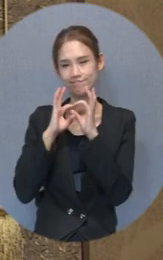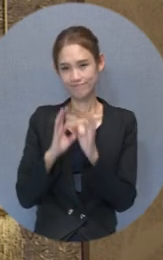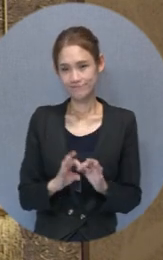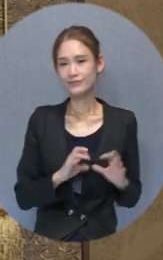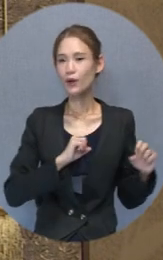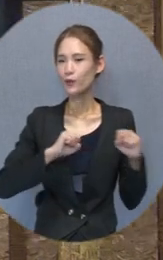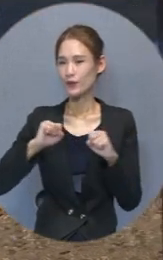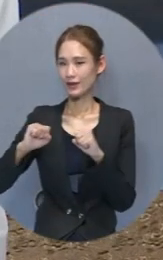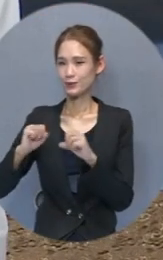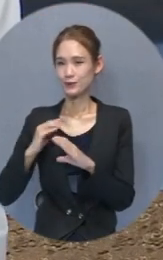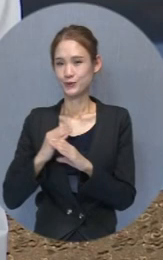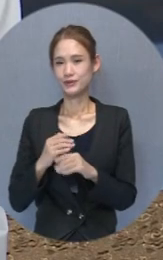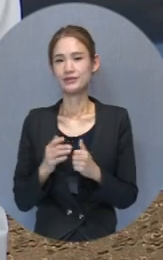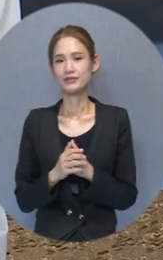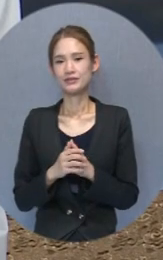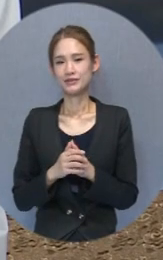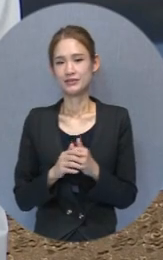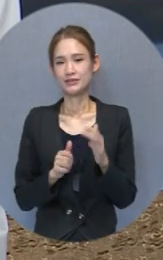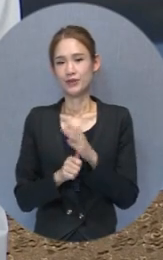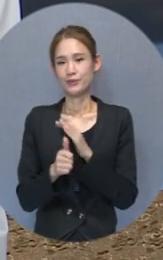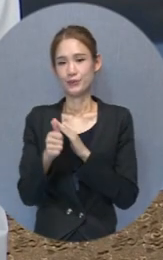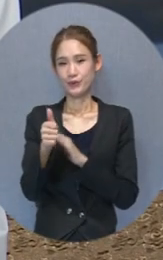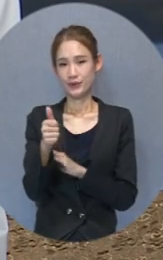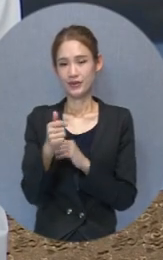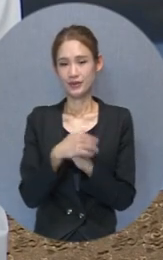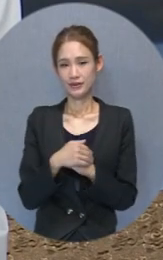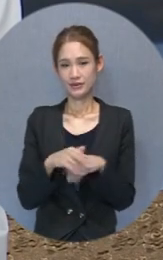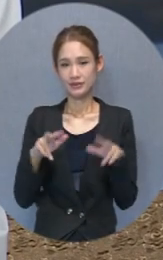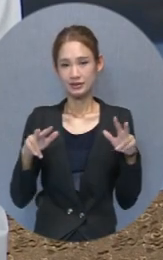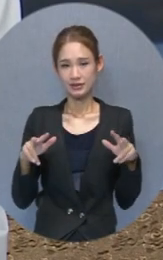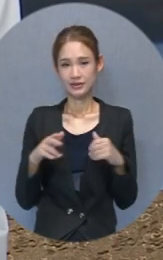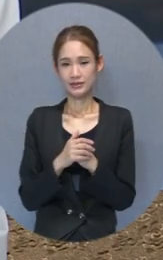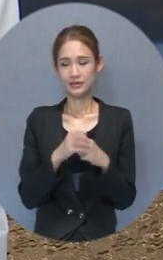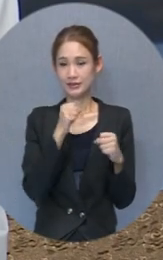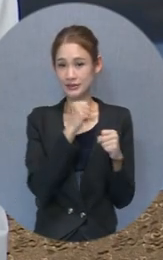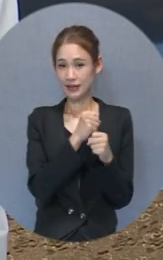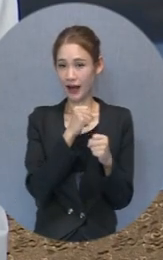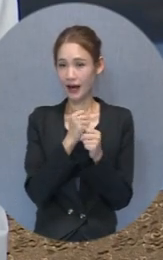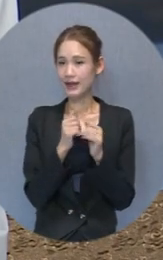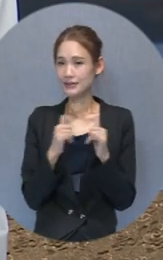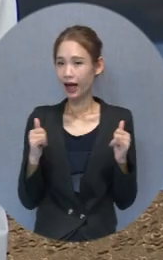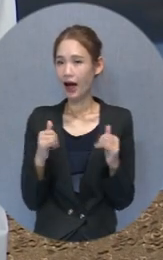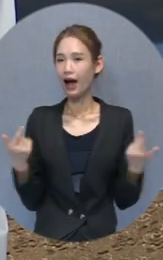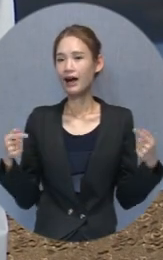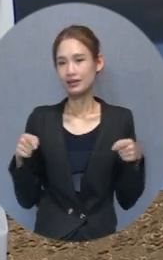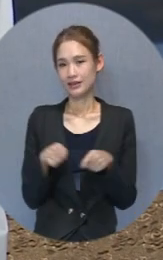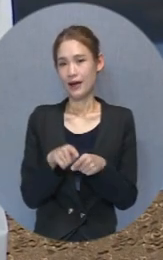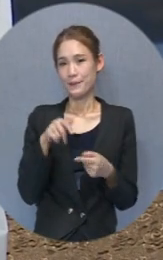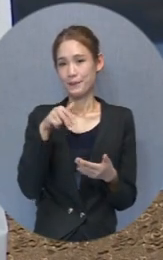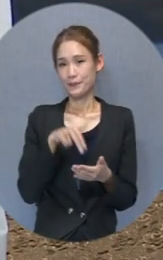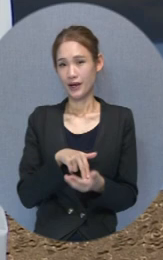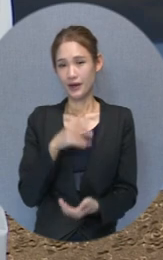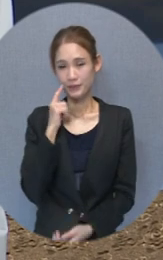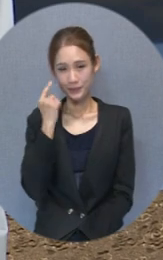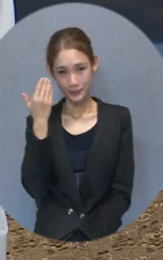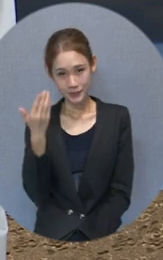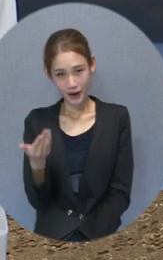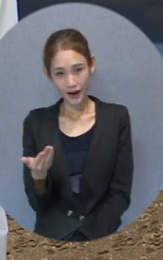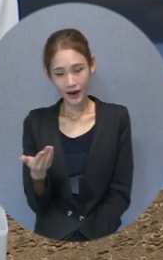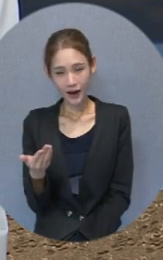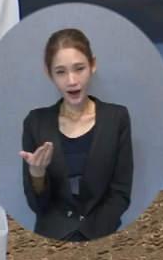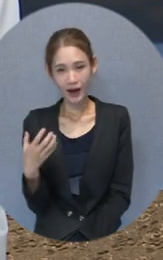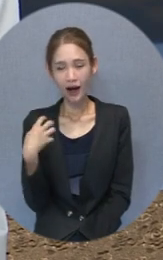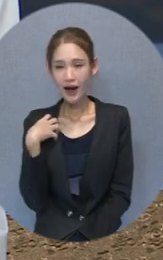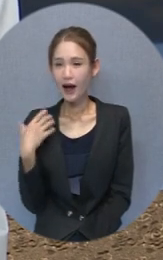있어요. 그럼 이제 대표님께서는 지금 담심포에서 네. 이 제작자로서 함께 하고 계신 건가요? 어떤 업무를 맡고